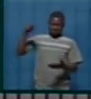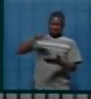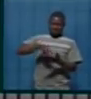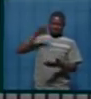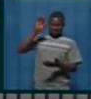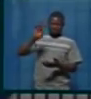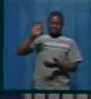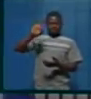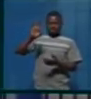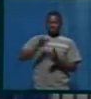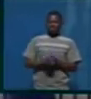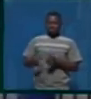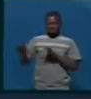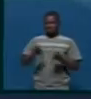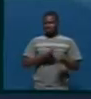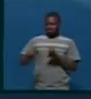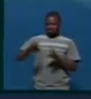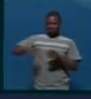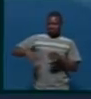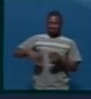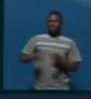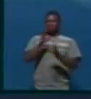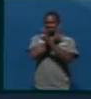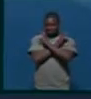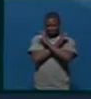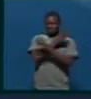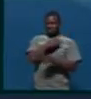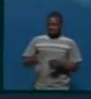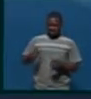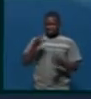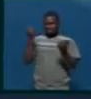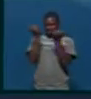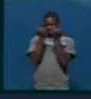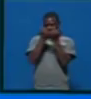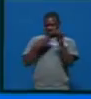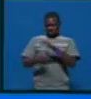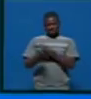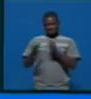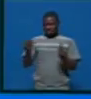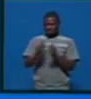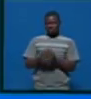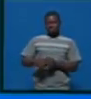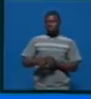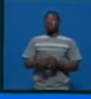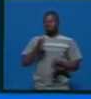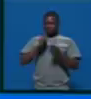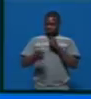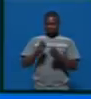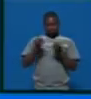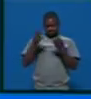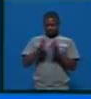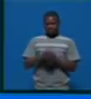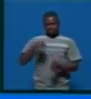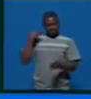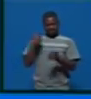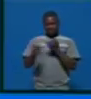et une pauvreté endémique parmi la population noire, s'il ne veut pas être défait dans les urnes. Voilà, on s'arrête ici